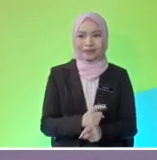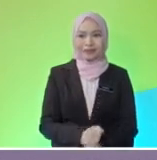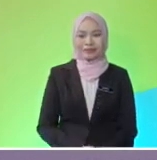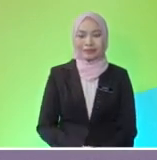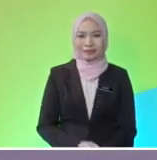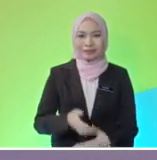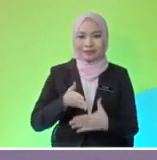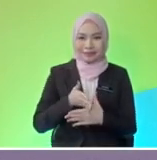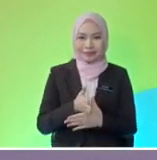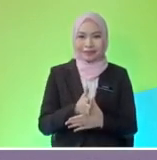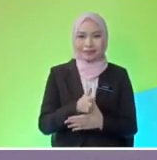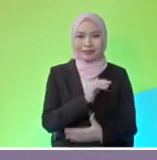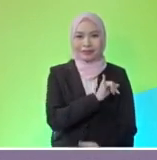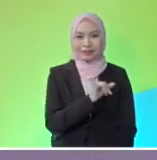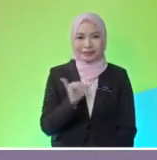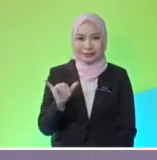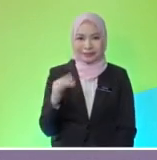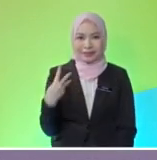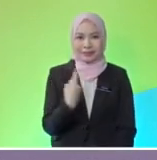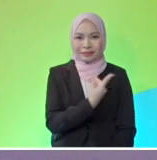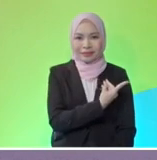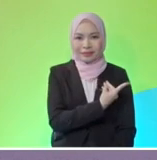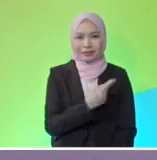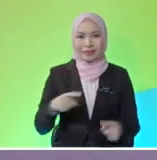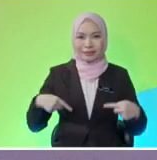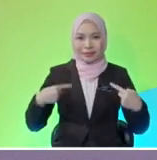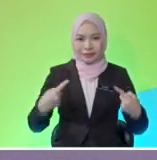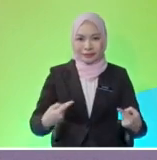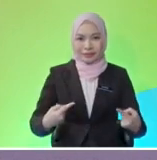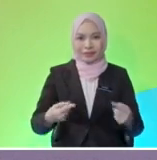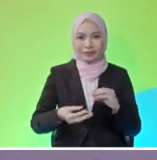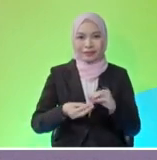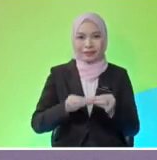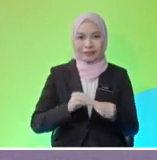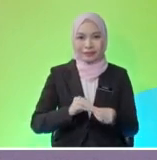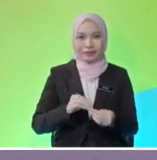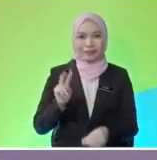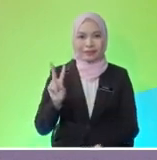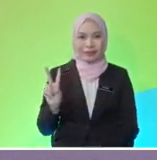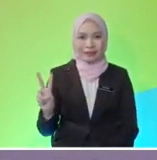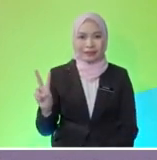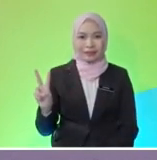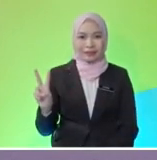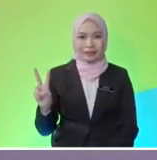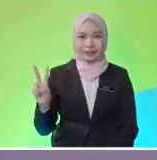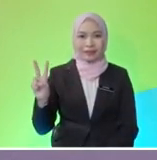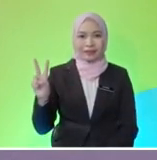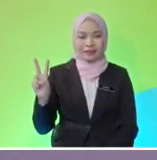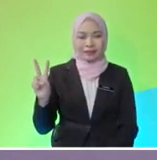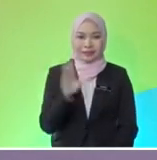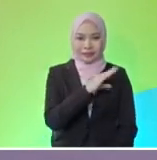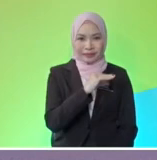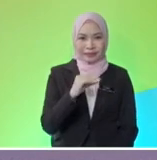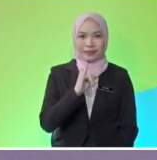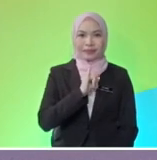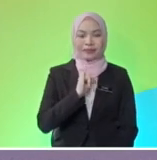Seterusnya, kita nak pergi kepada nombor 2. Ya, 2. Okay. Dan saya lekatkan di